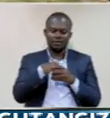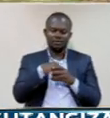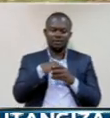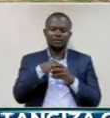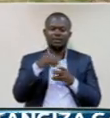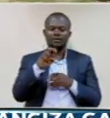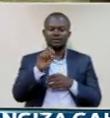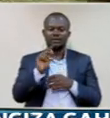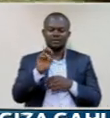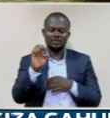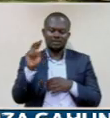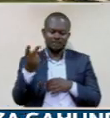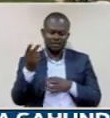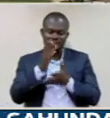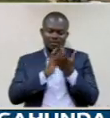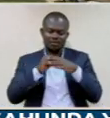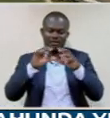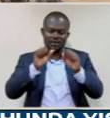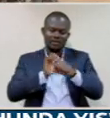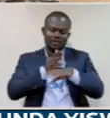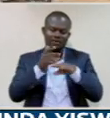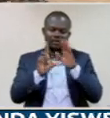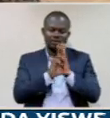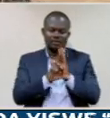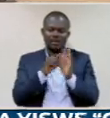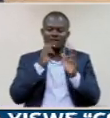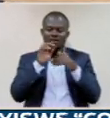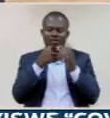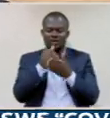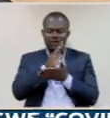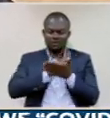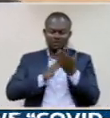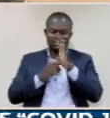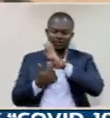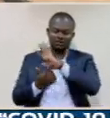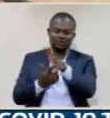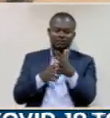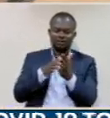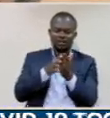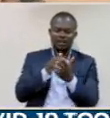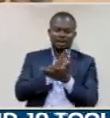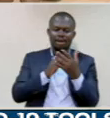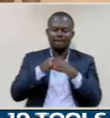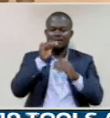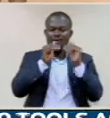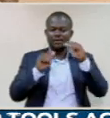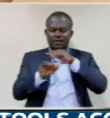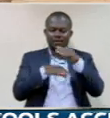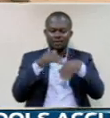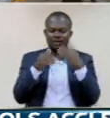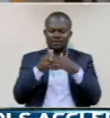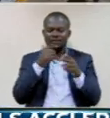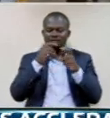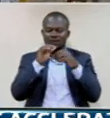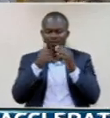kabiri umurenge wa remera hamwe mu hafatiwe abarenze ku mabwiriza avuga ko kimwe cyari kimwe mu bimenyetso byo gudohoka kwa zimwe mu nzego z'ibanze akavuga yuko